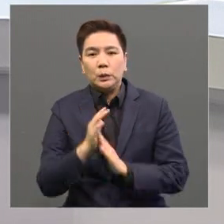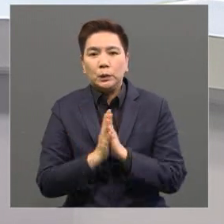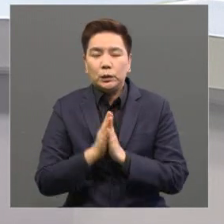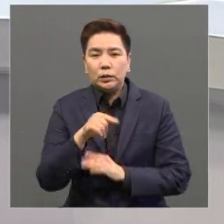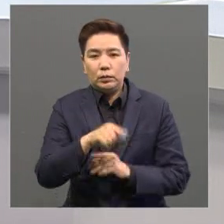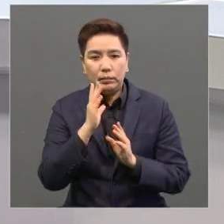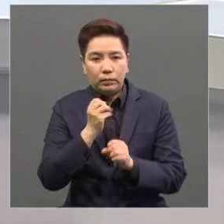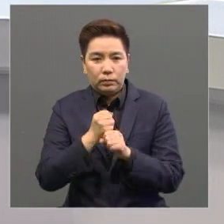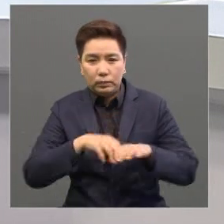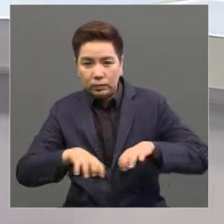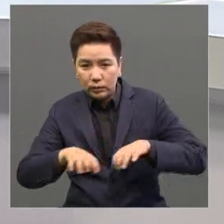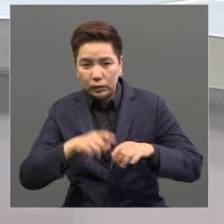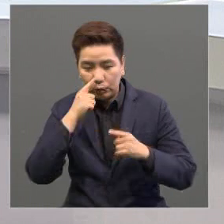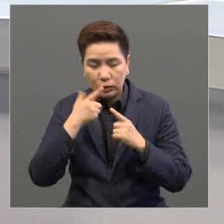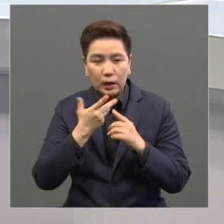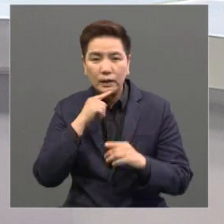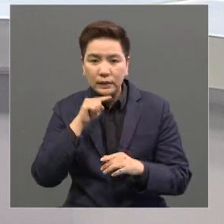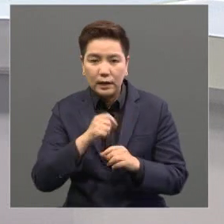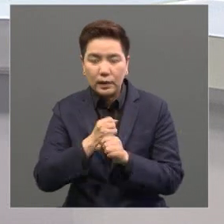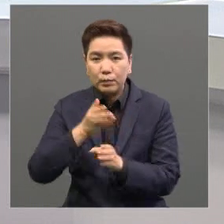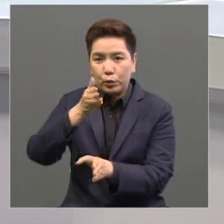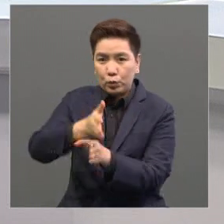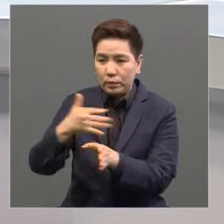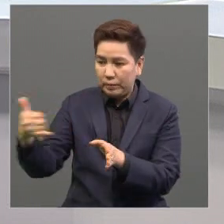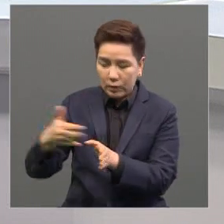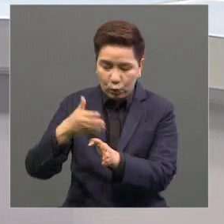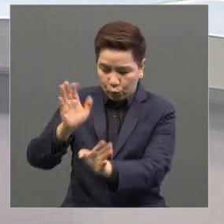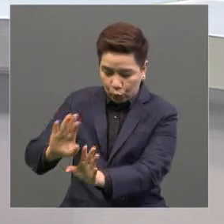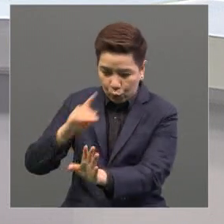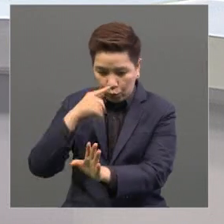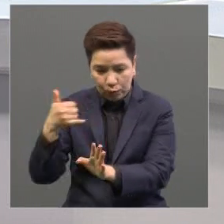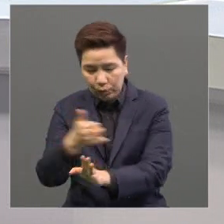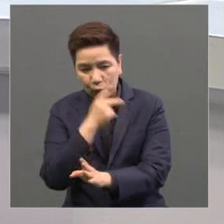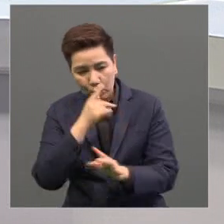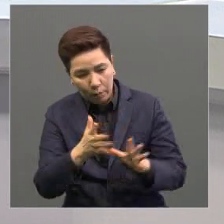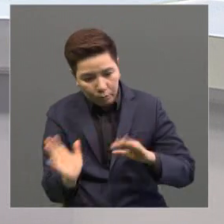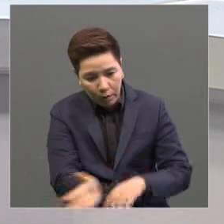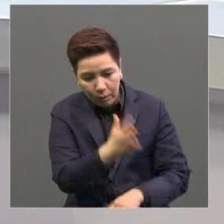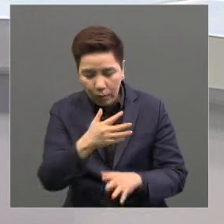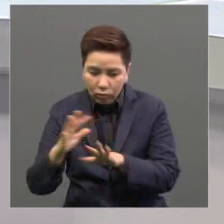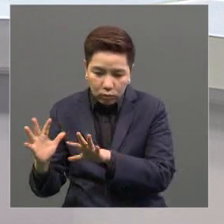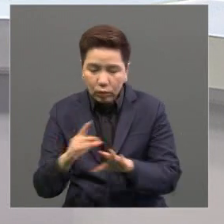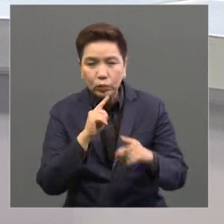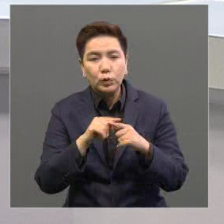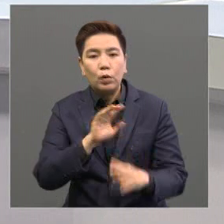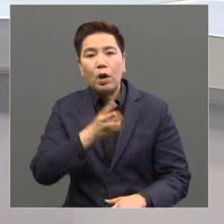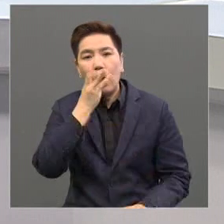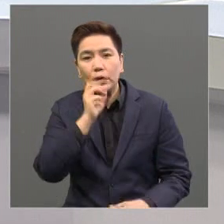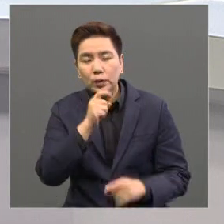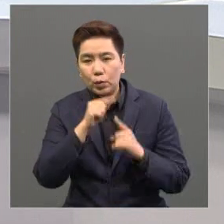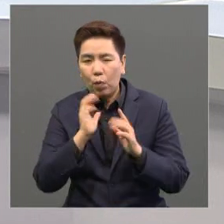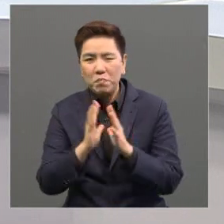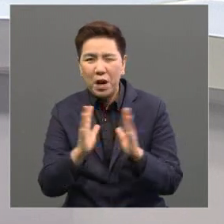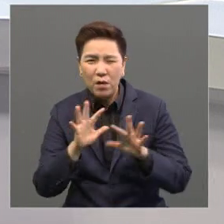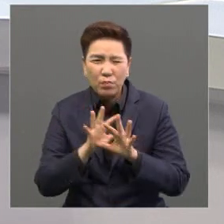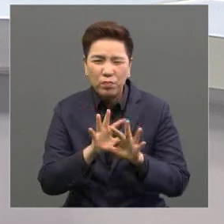เขาก็มีการประกาศหยุดให้เล่นน้ำแล้วก็คอยติดตามตามจุดต่างๆในส่วนของถนนข้าวสารเพื่อเรียกว่าอะไรพอ